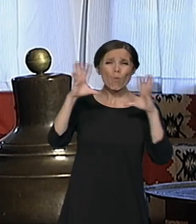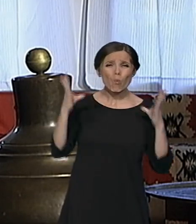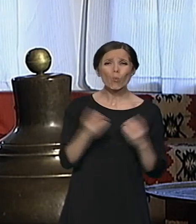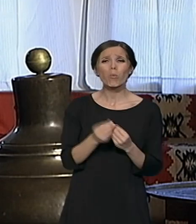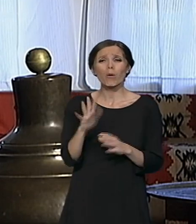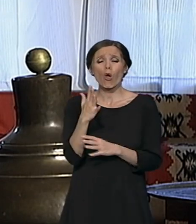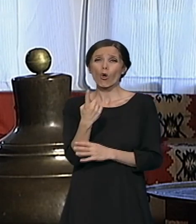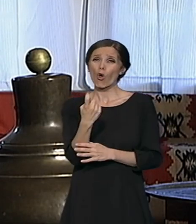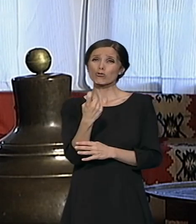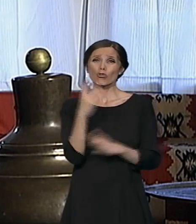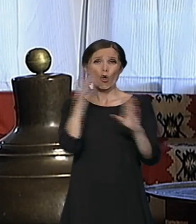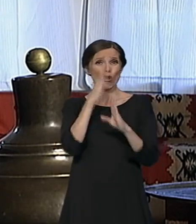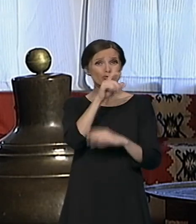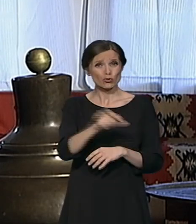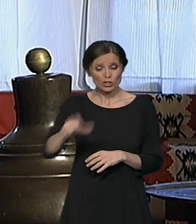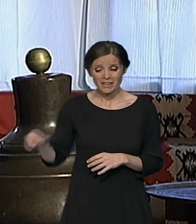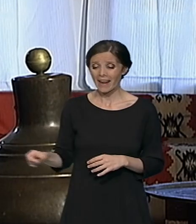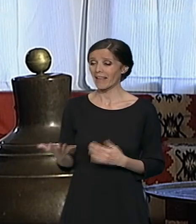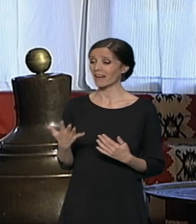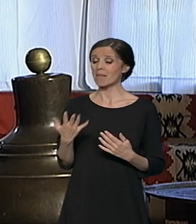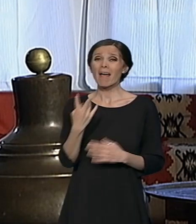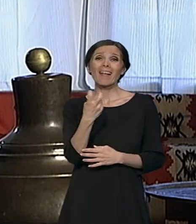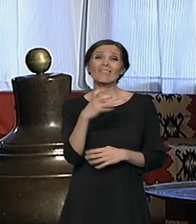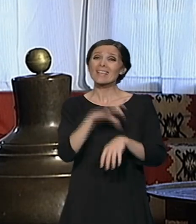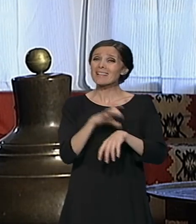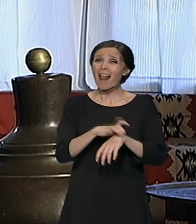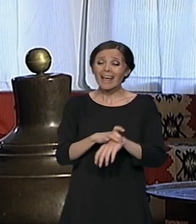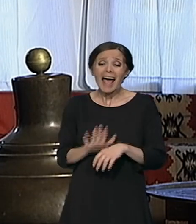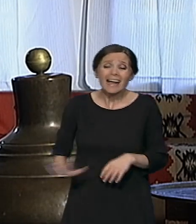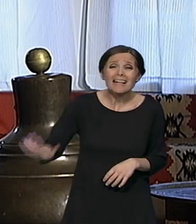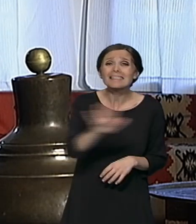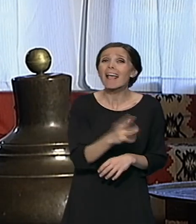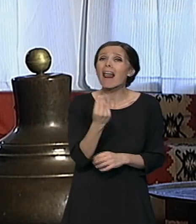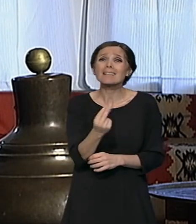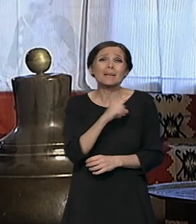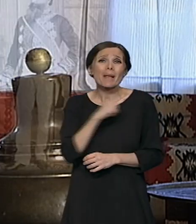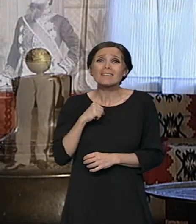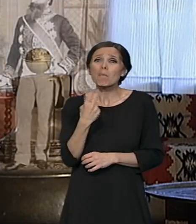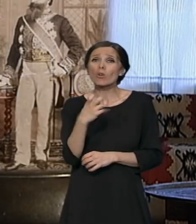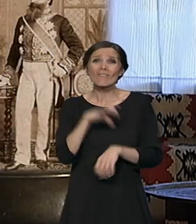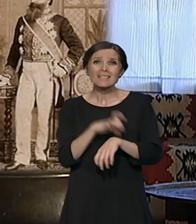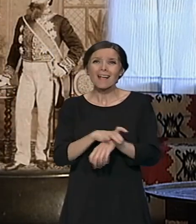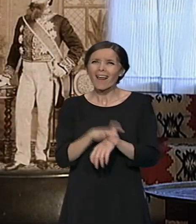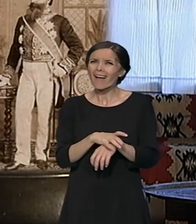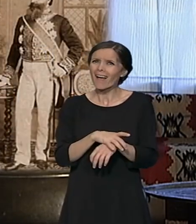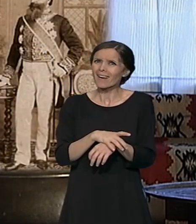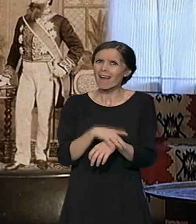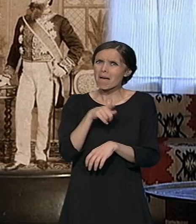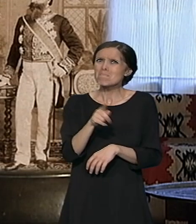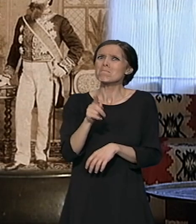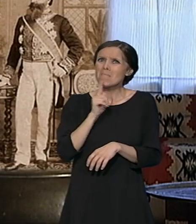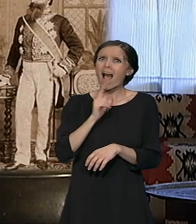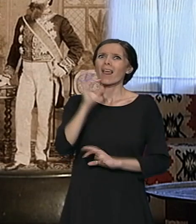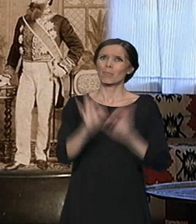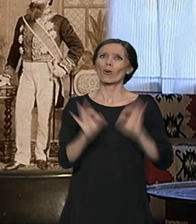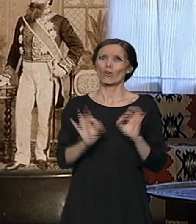inženjera, oko 200 lekara na nivou čitave Srbije. Dakle, to je reč o veoma malom